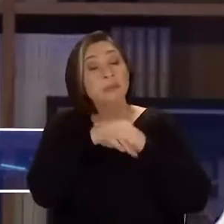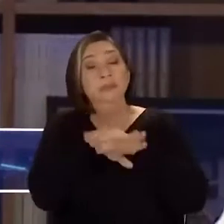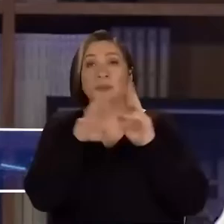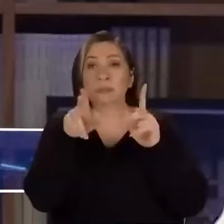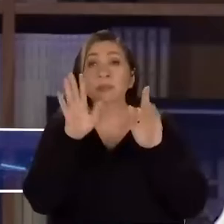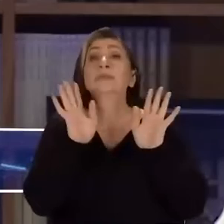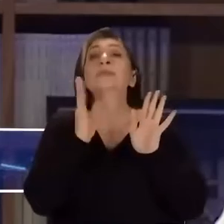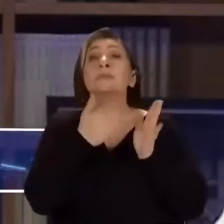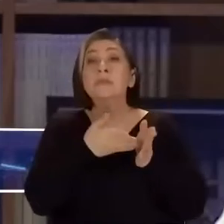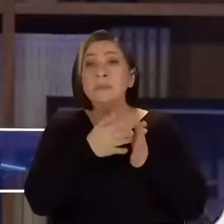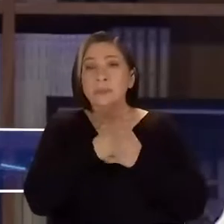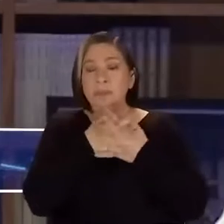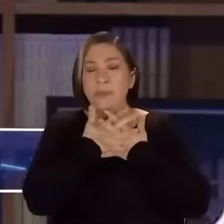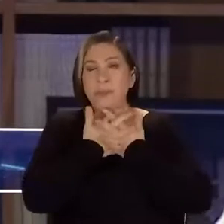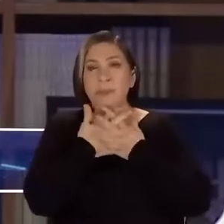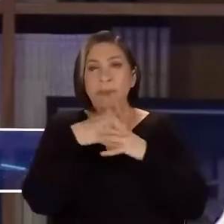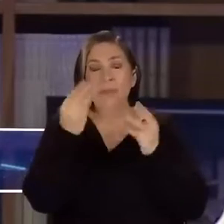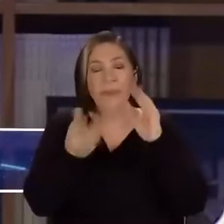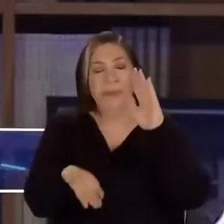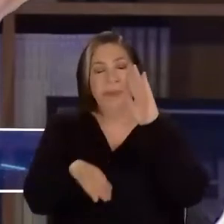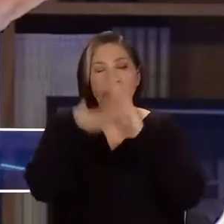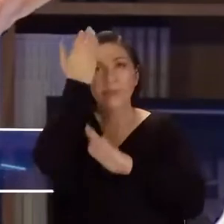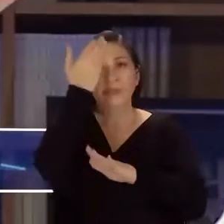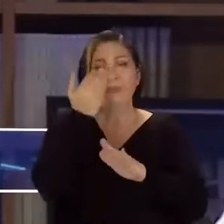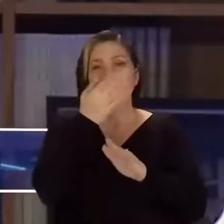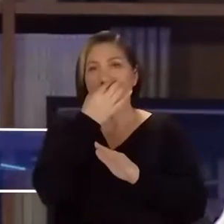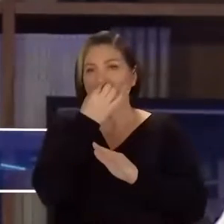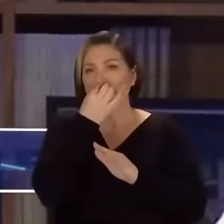değil. Yani kripto daha fazla olaylar olmuş